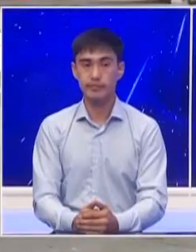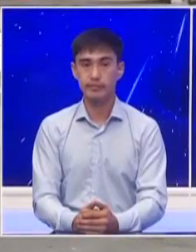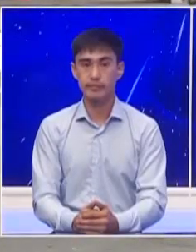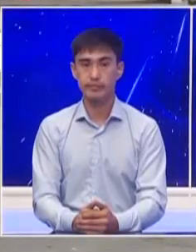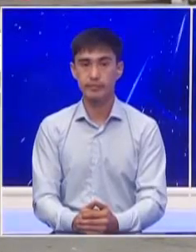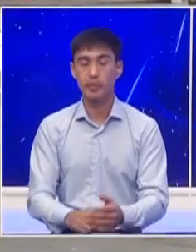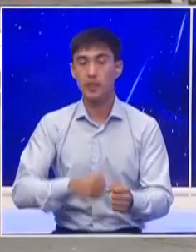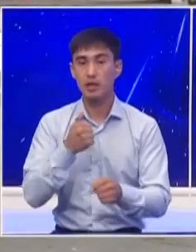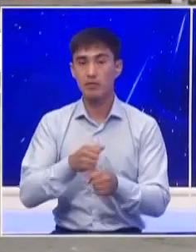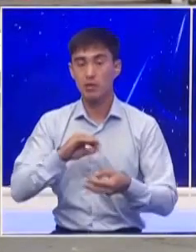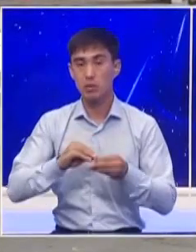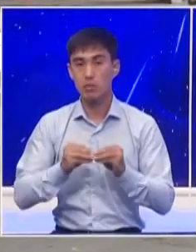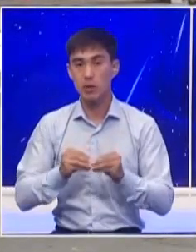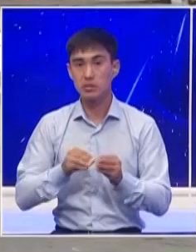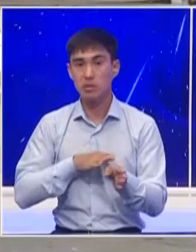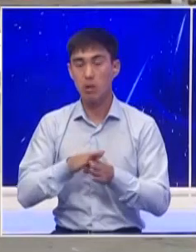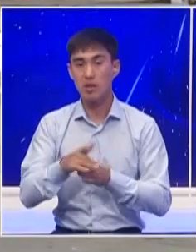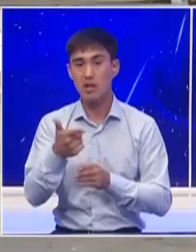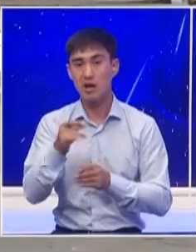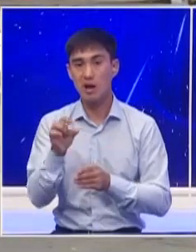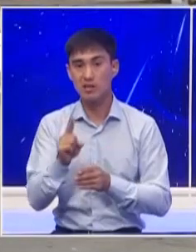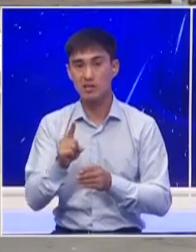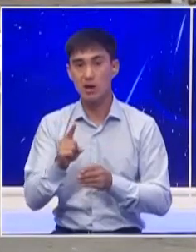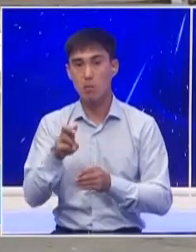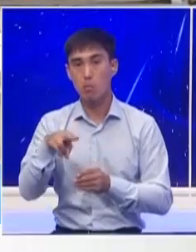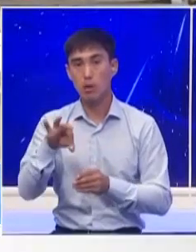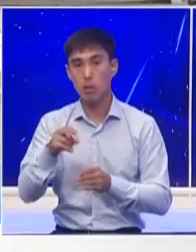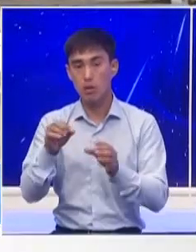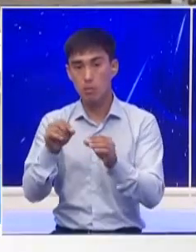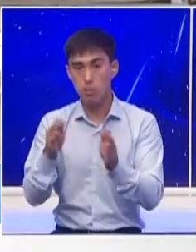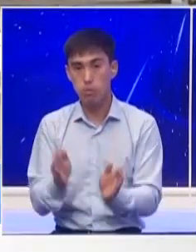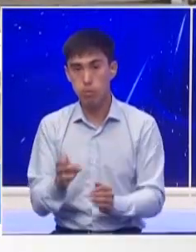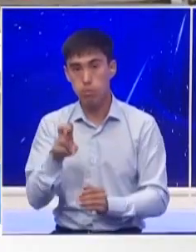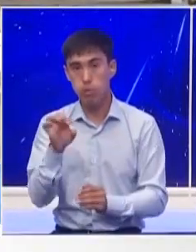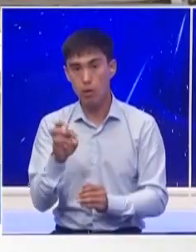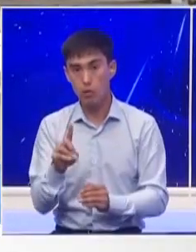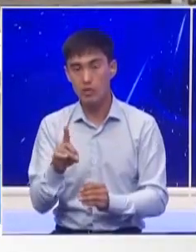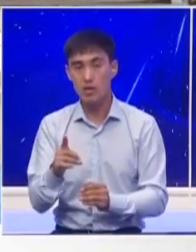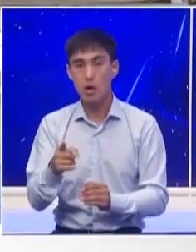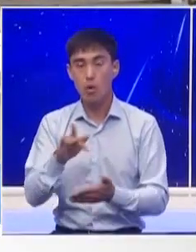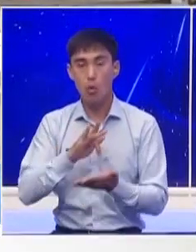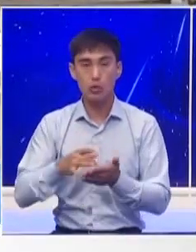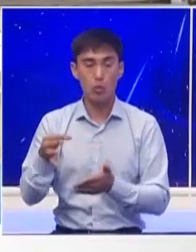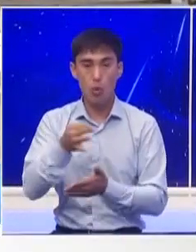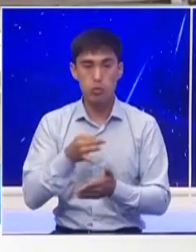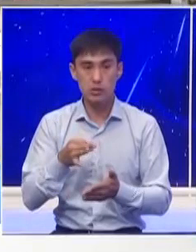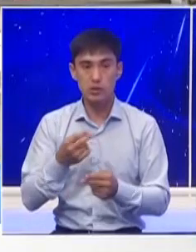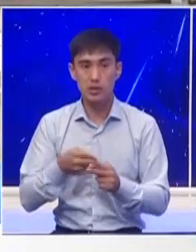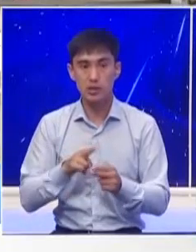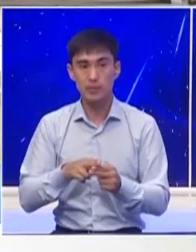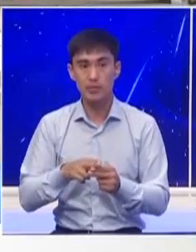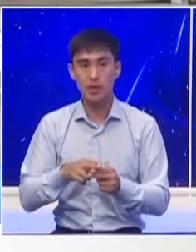Основной проблемой является заполнение газовых пропановых баллонов жителями города и области